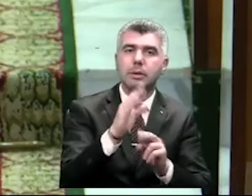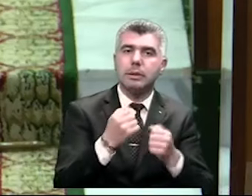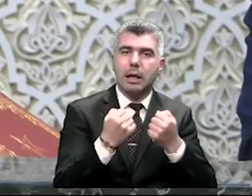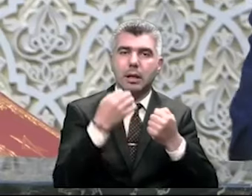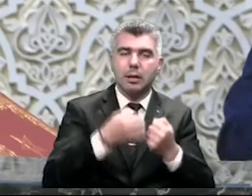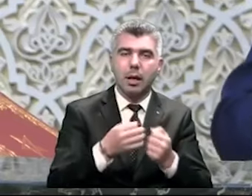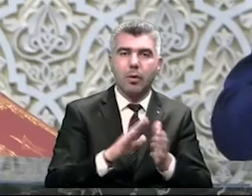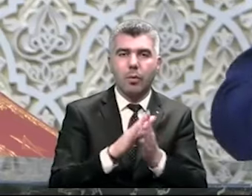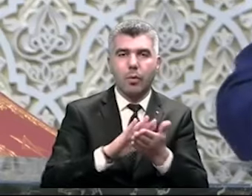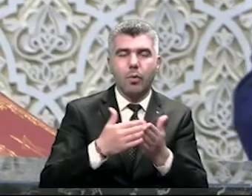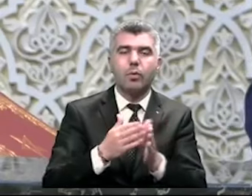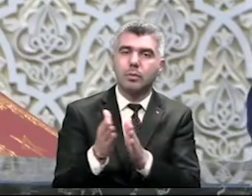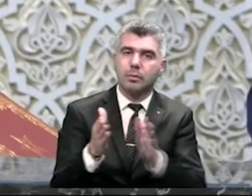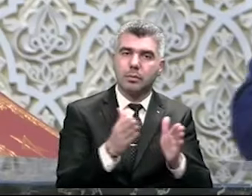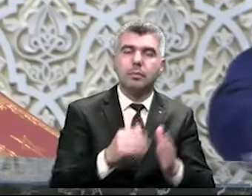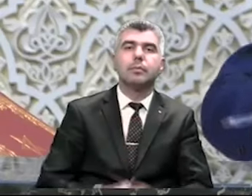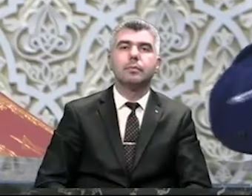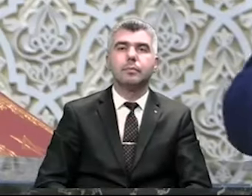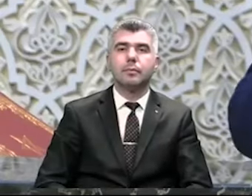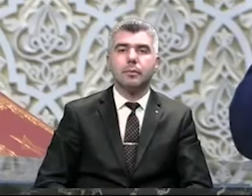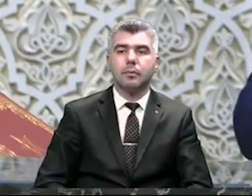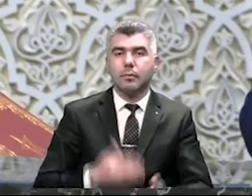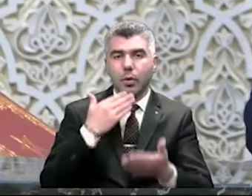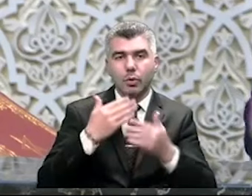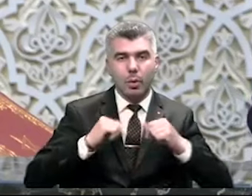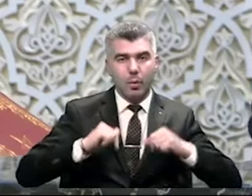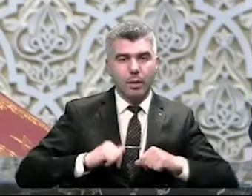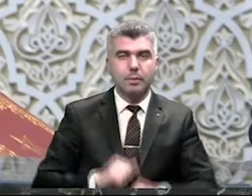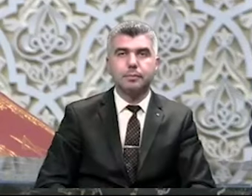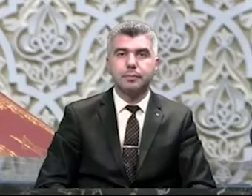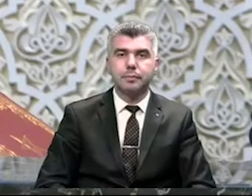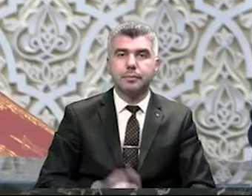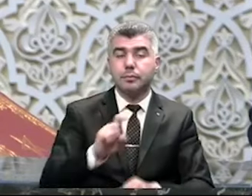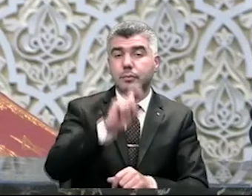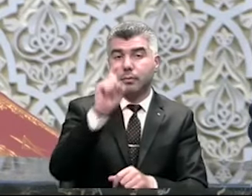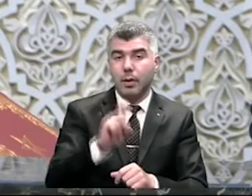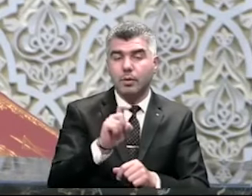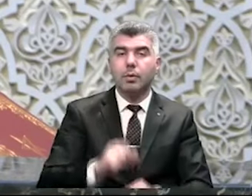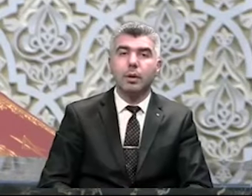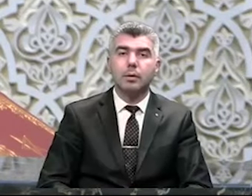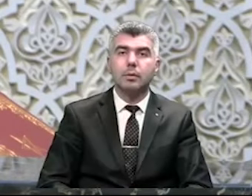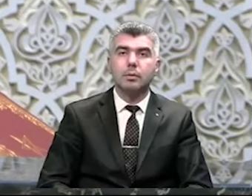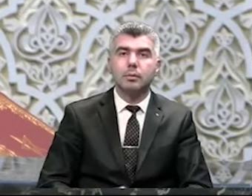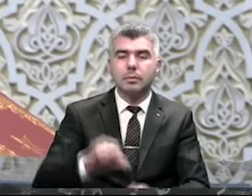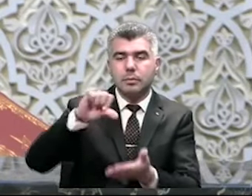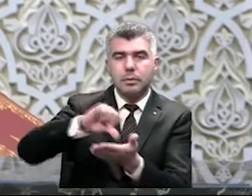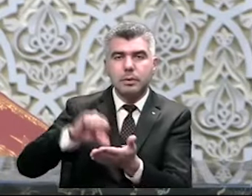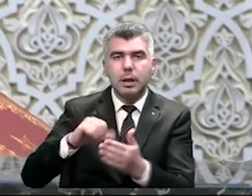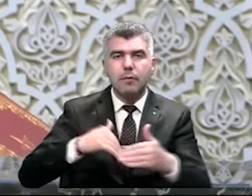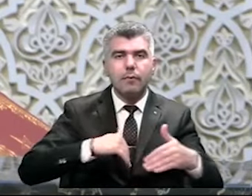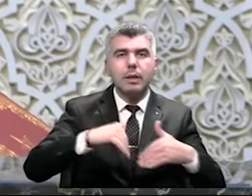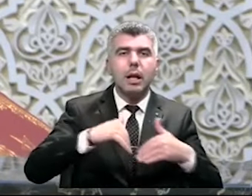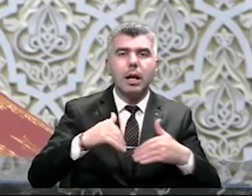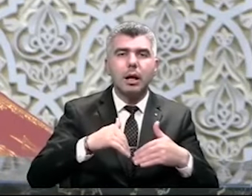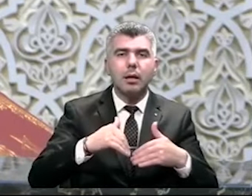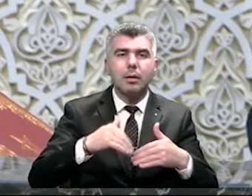الاطار وشكرا السيد الوزير المحترم نمر الى السؤال السادس موضوعه النقط السوداء بالطرق الوطنيه